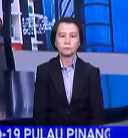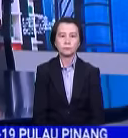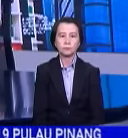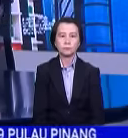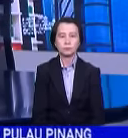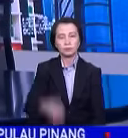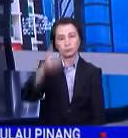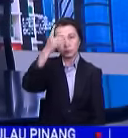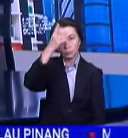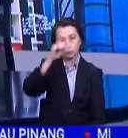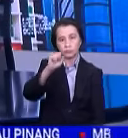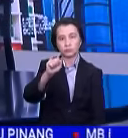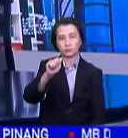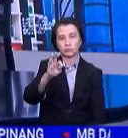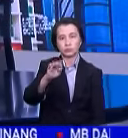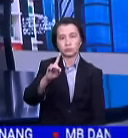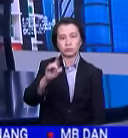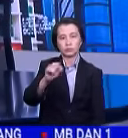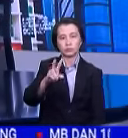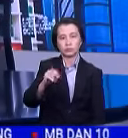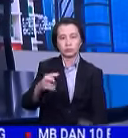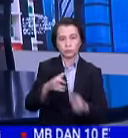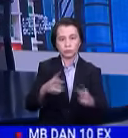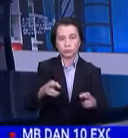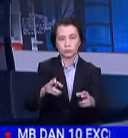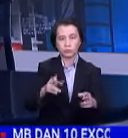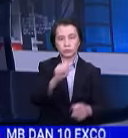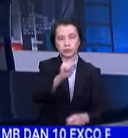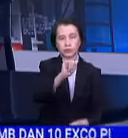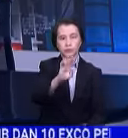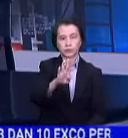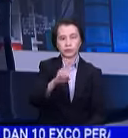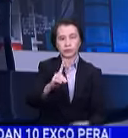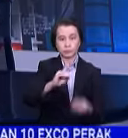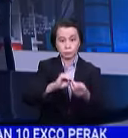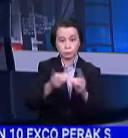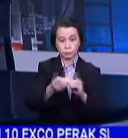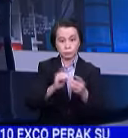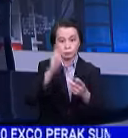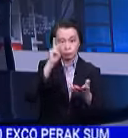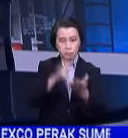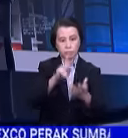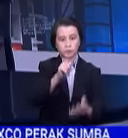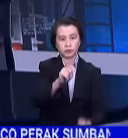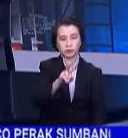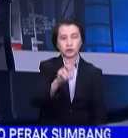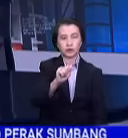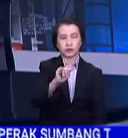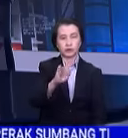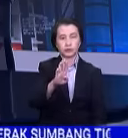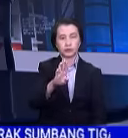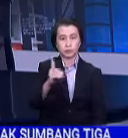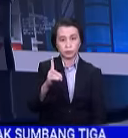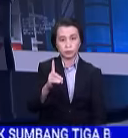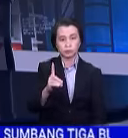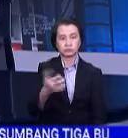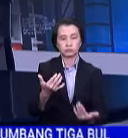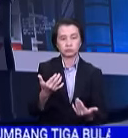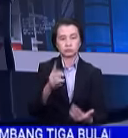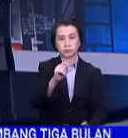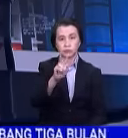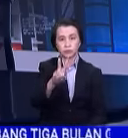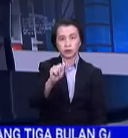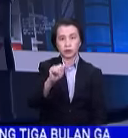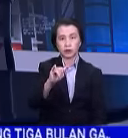Datuk Saifuddin turut melancarkan platform siaran digital AIBD yang dikenali sebagai TV AIBD. Platform kandungan